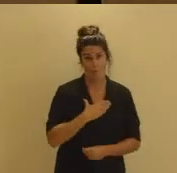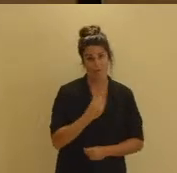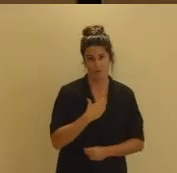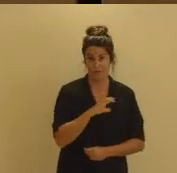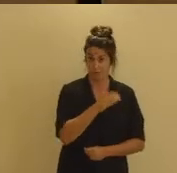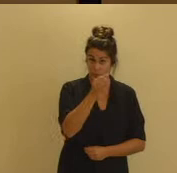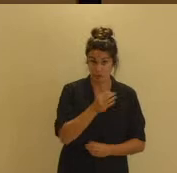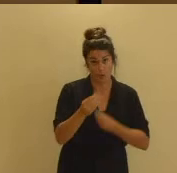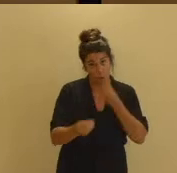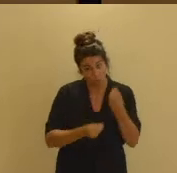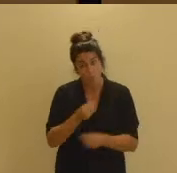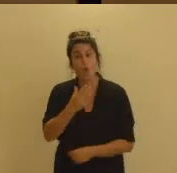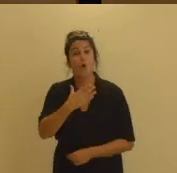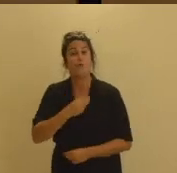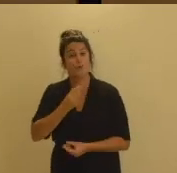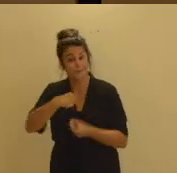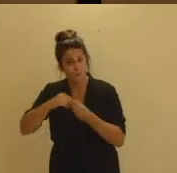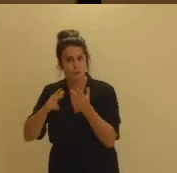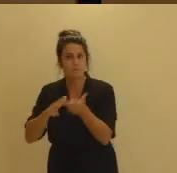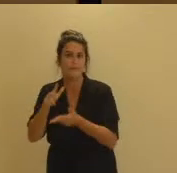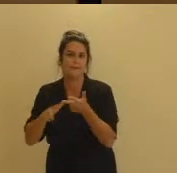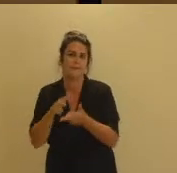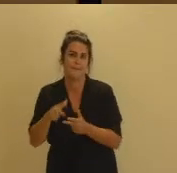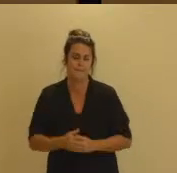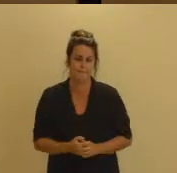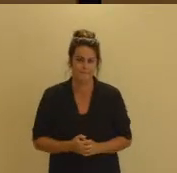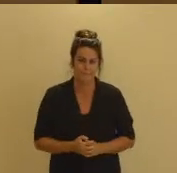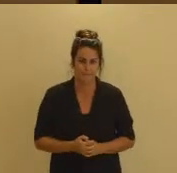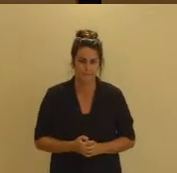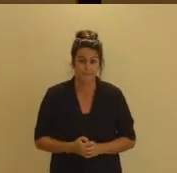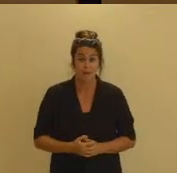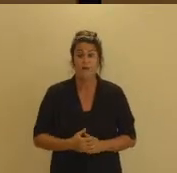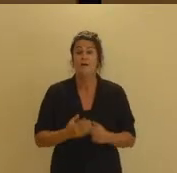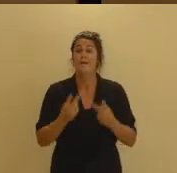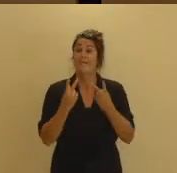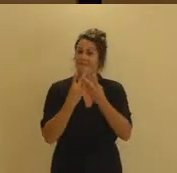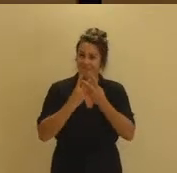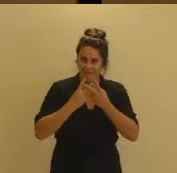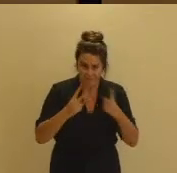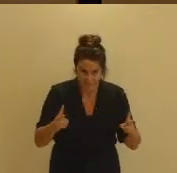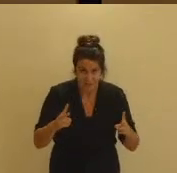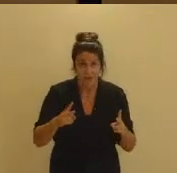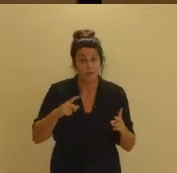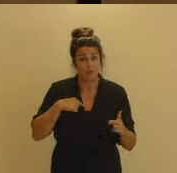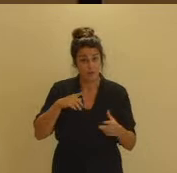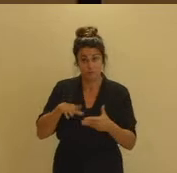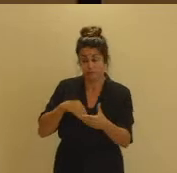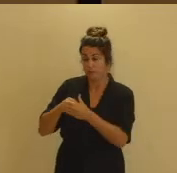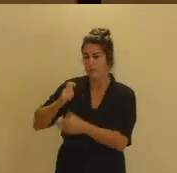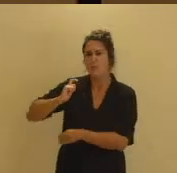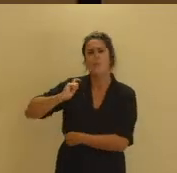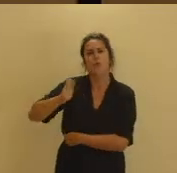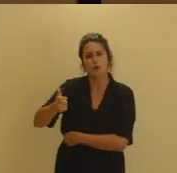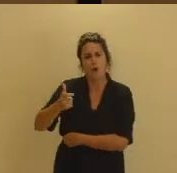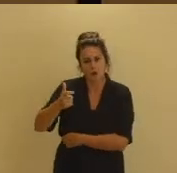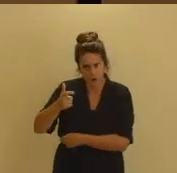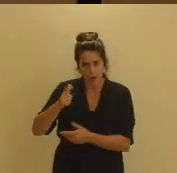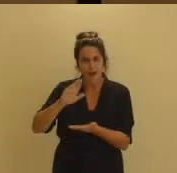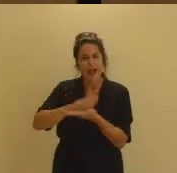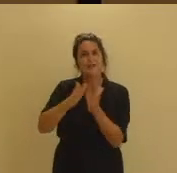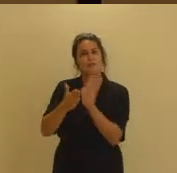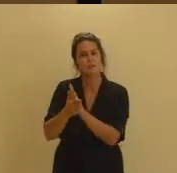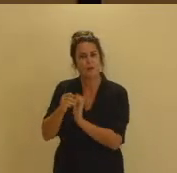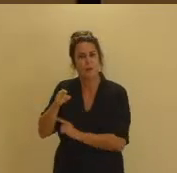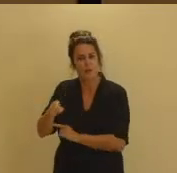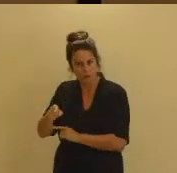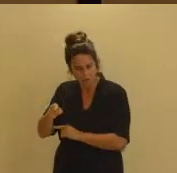bien en français et en euskara. Si la ville a adhéré au protocole élaboré par l'association Kontseilua